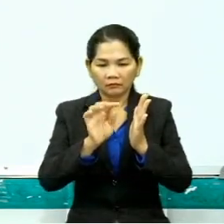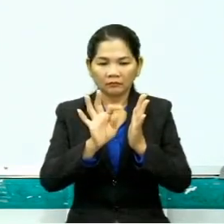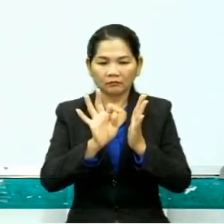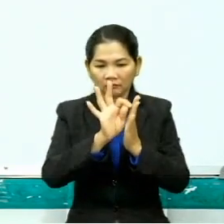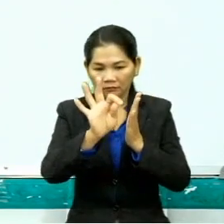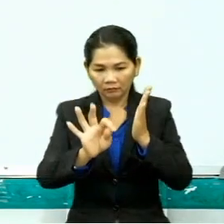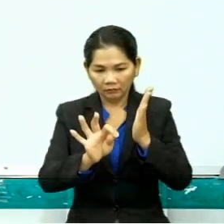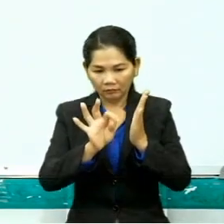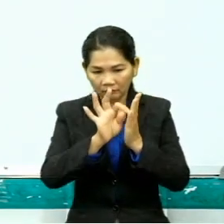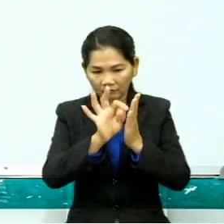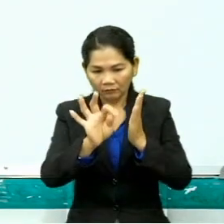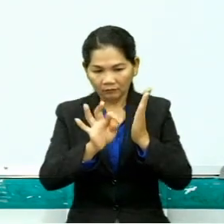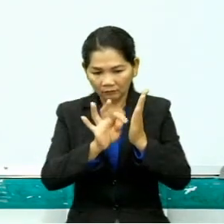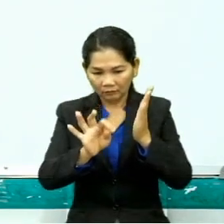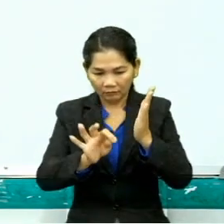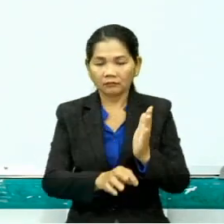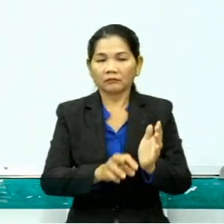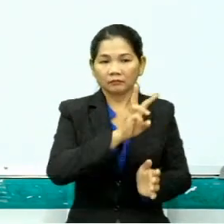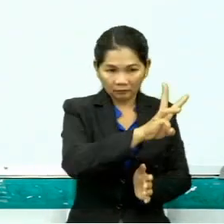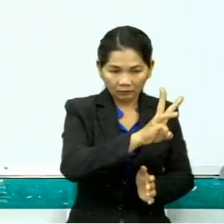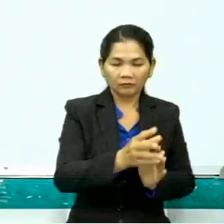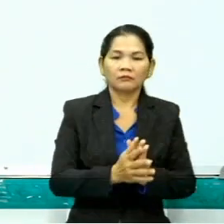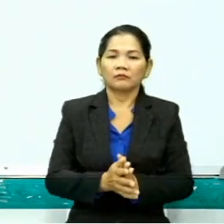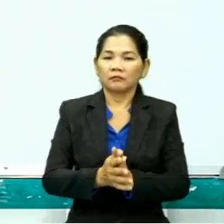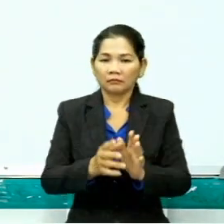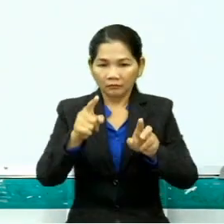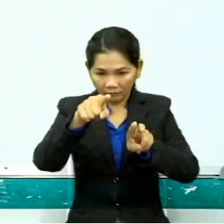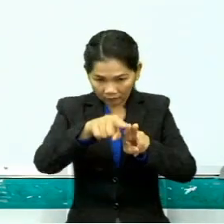cụ cụ bằng tố thì cao biết đốn tà